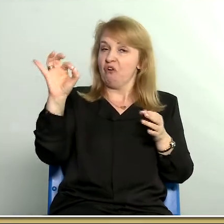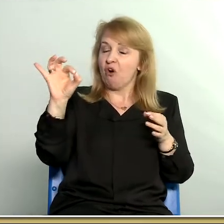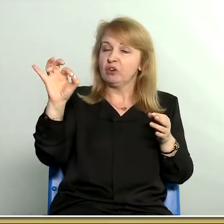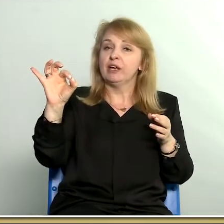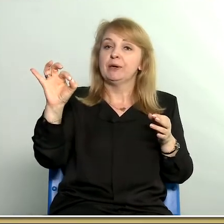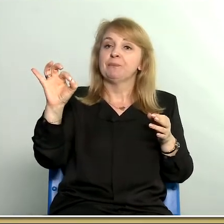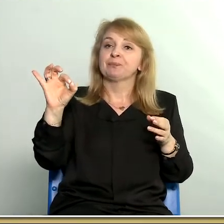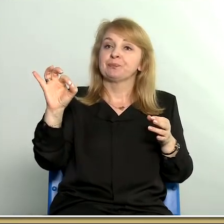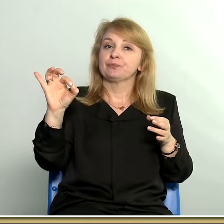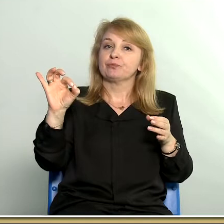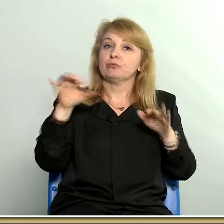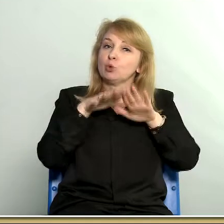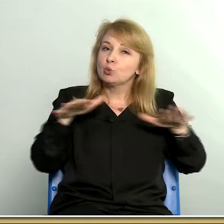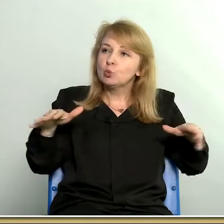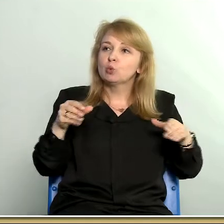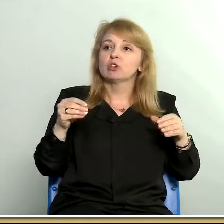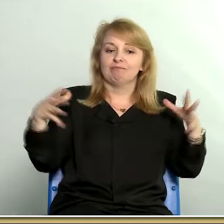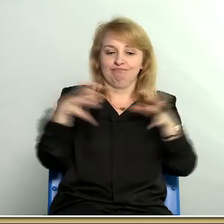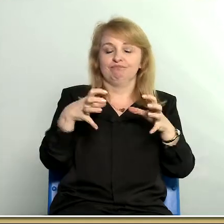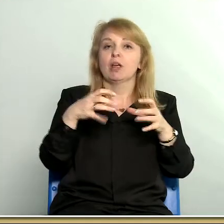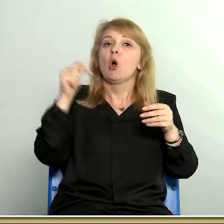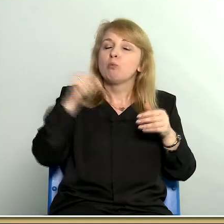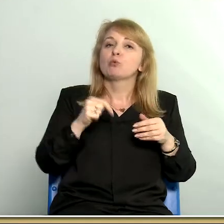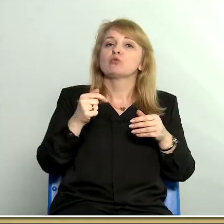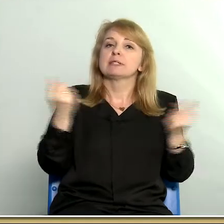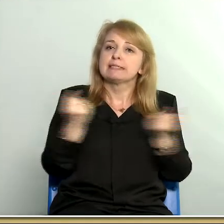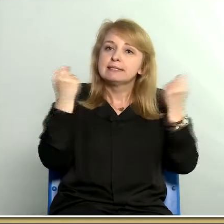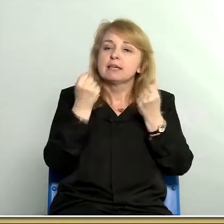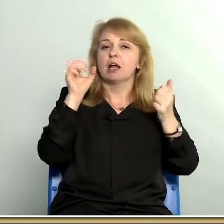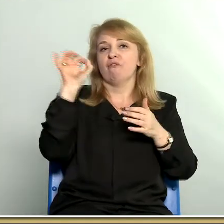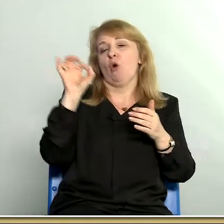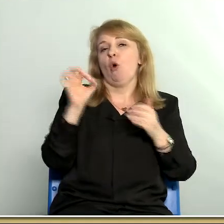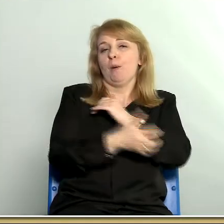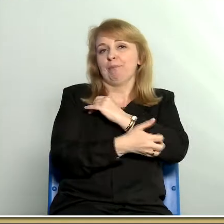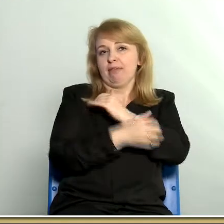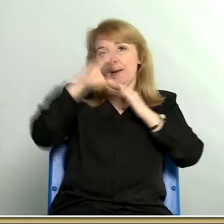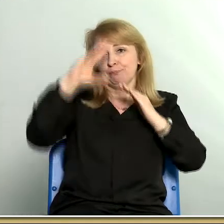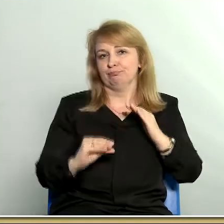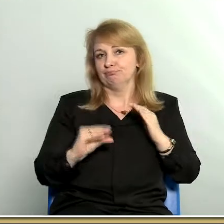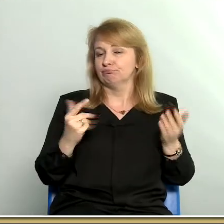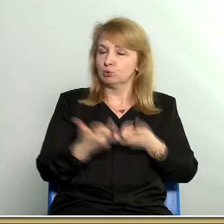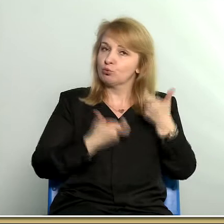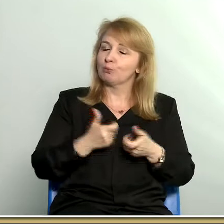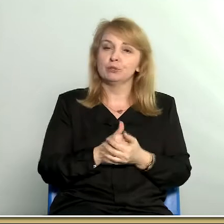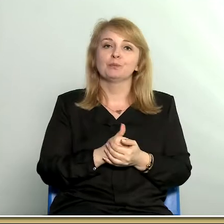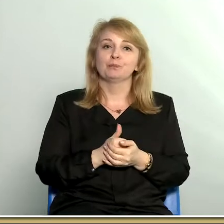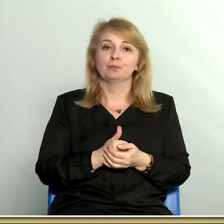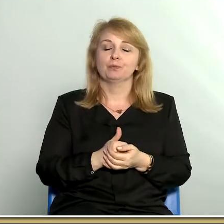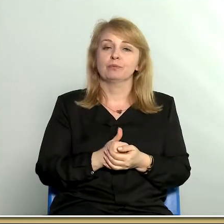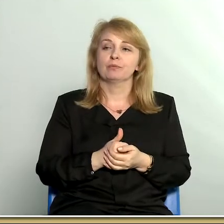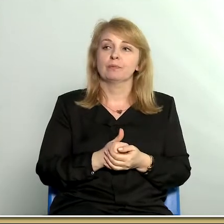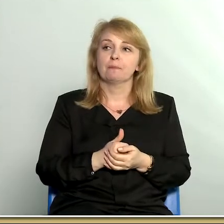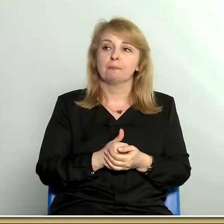duża partycypacja Mazowsza w tym celu tematycznym także musiała być zapewniona. Jeżeli chodzi o